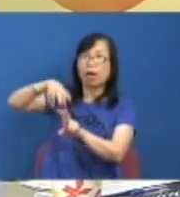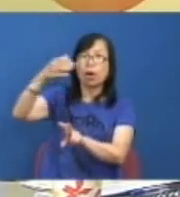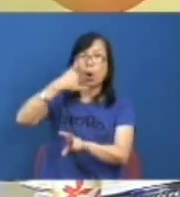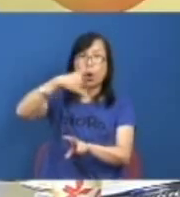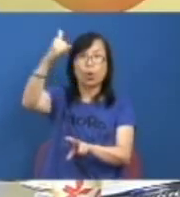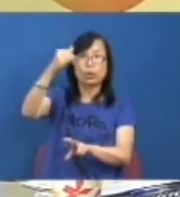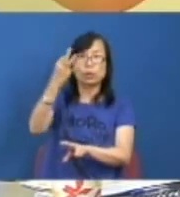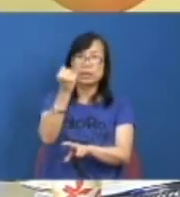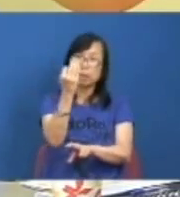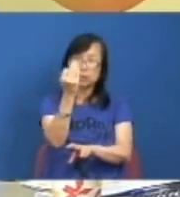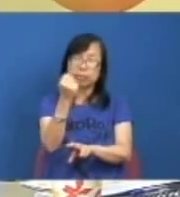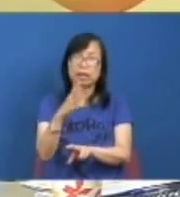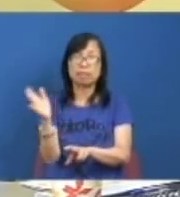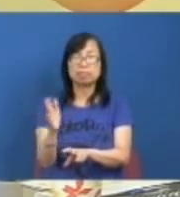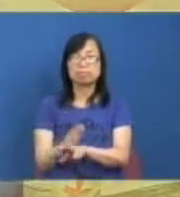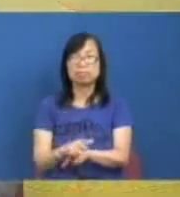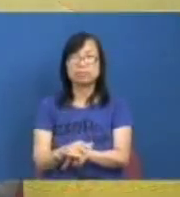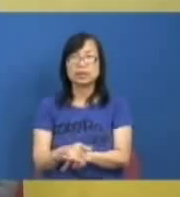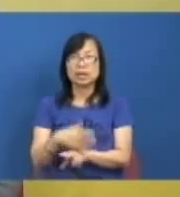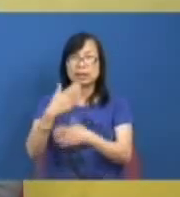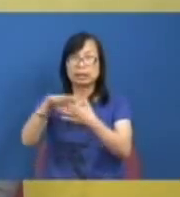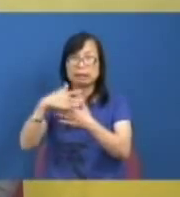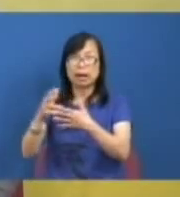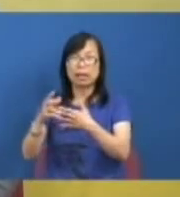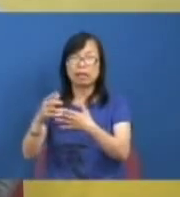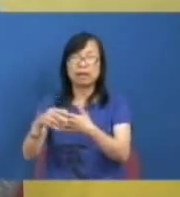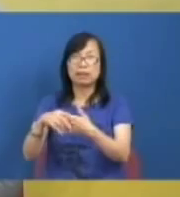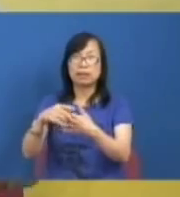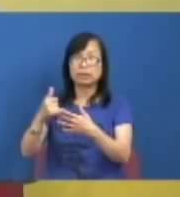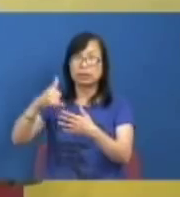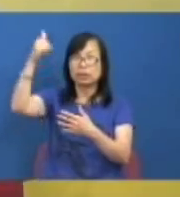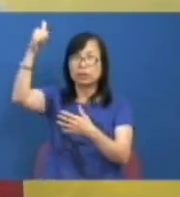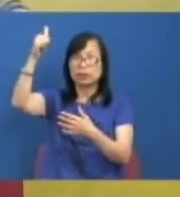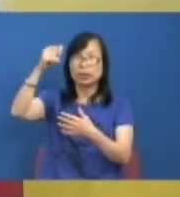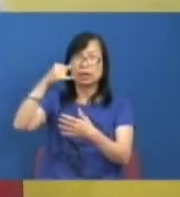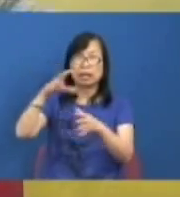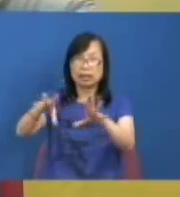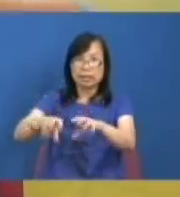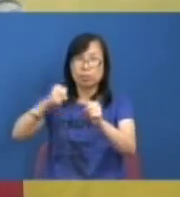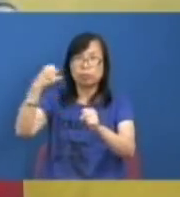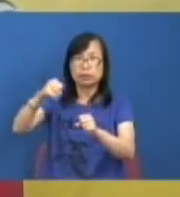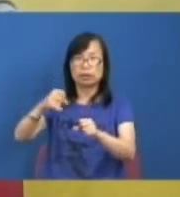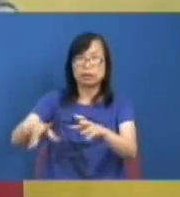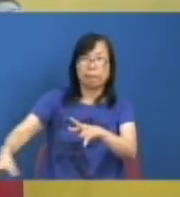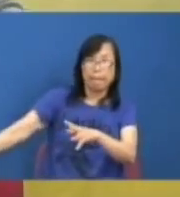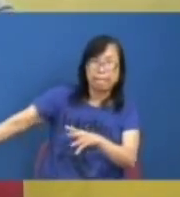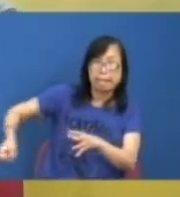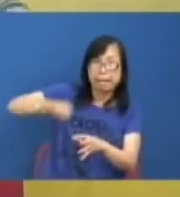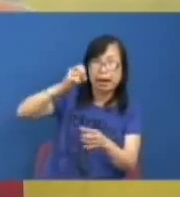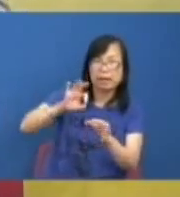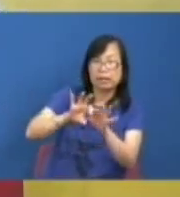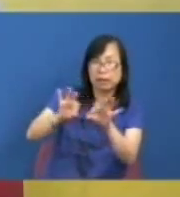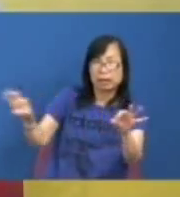30几楼嘅咋？ 係啊！ 其他咧上去樓上頂嗰啲要做咩咧？佢救唔到啦，佢就要掹喉。 係啊！ 掹